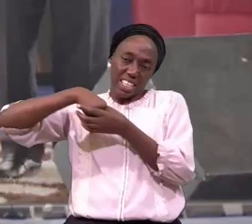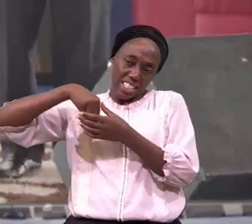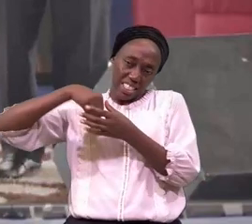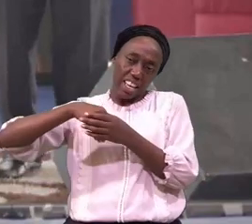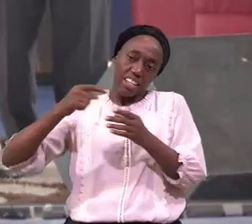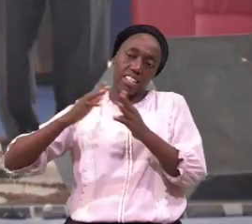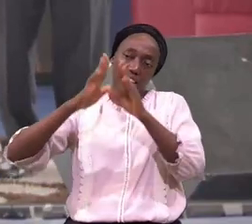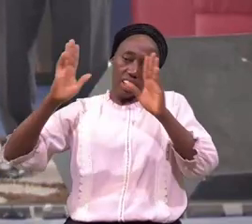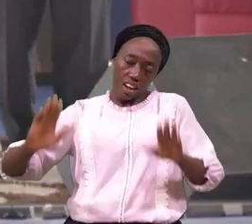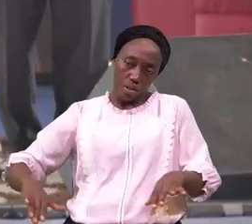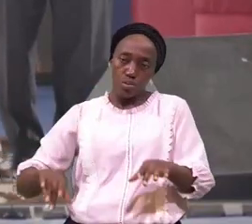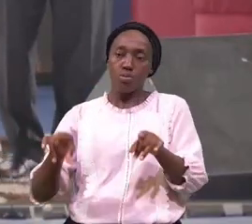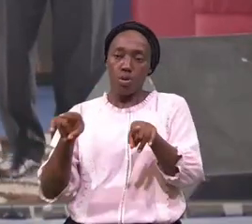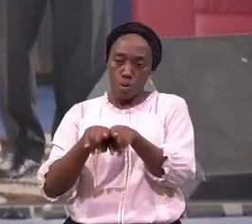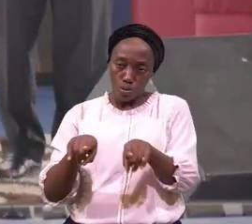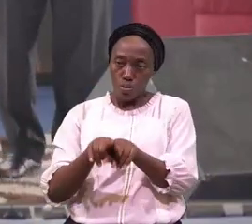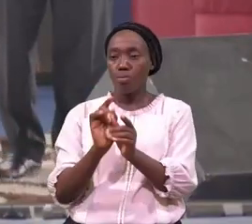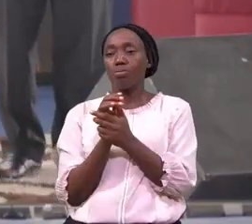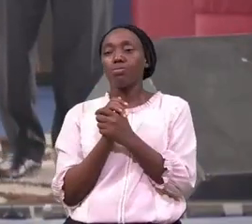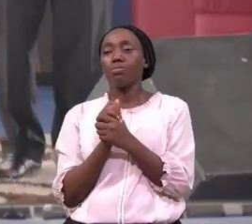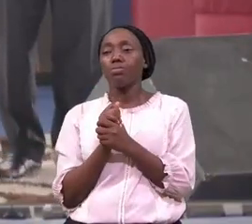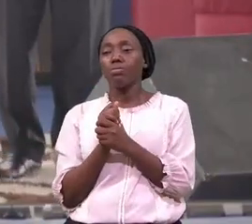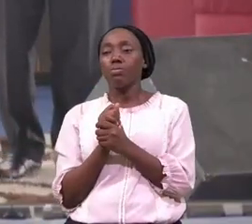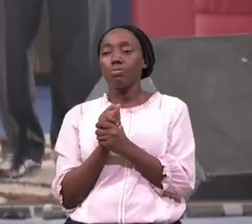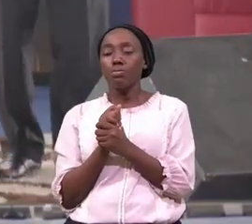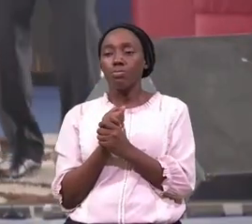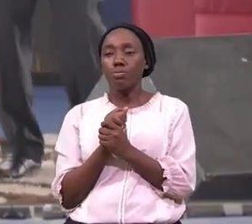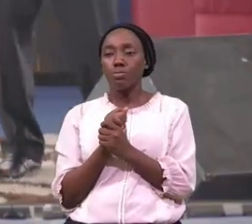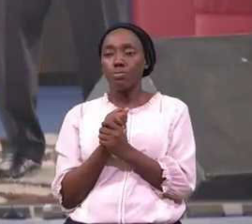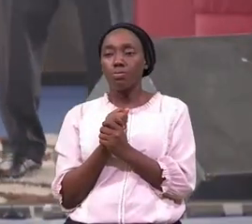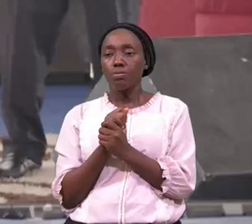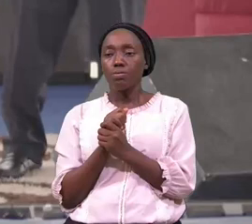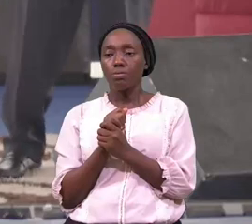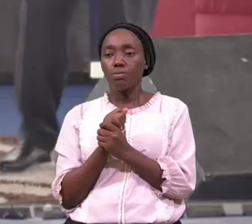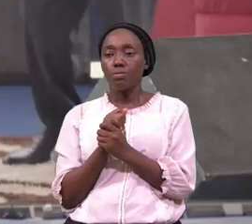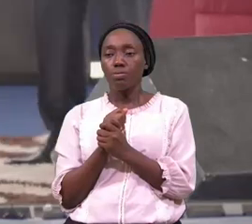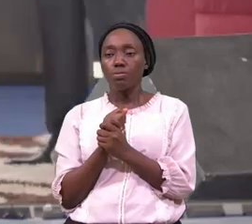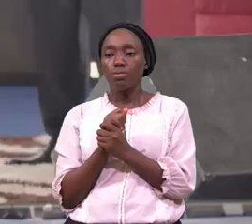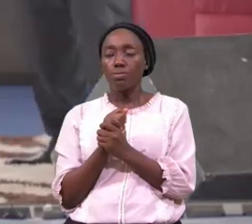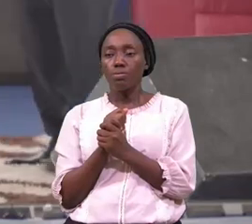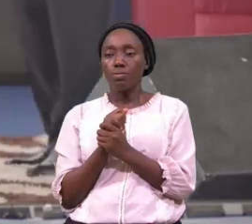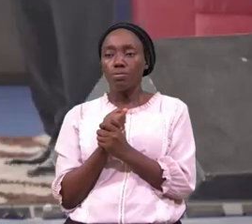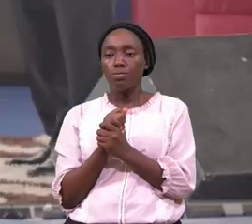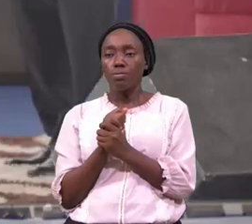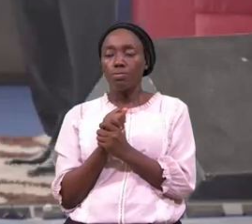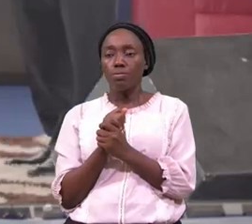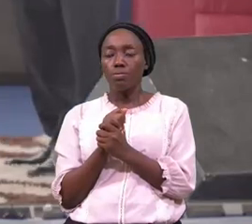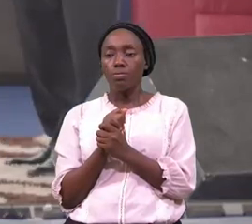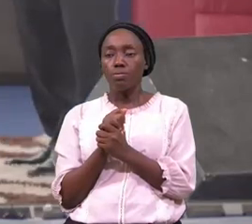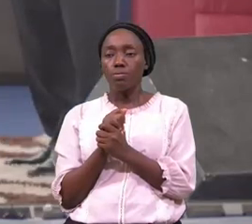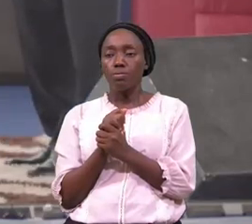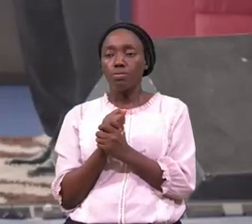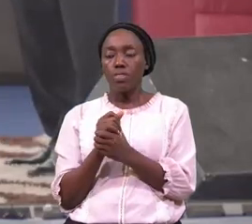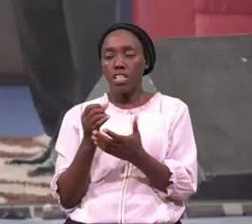Et comme cet homme de dignité doit venir, il doit venir dedans. Donc vous devez purifier, balayer tout ce qui est